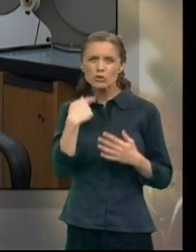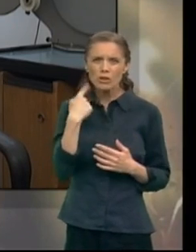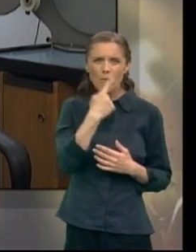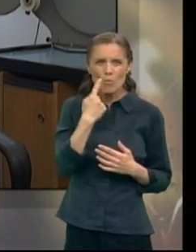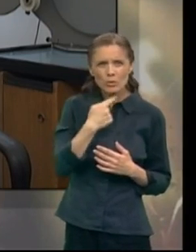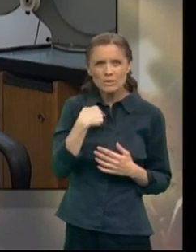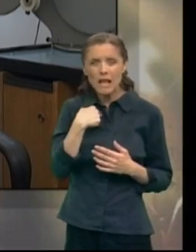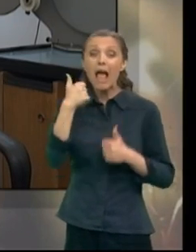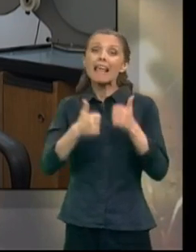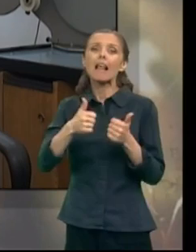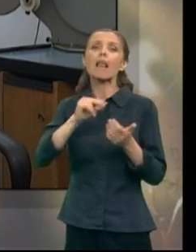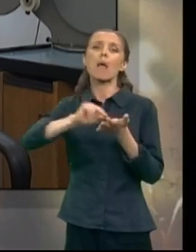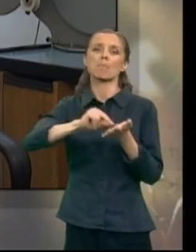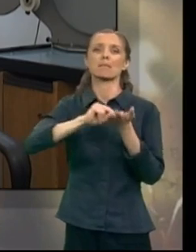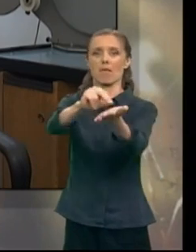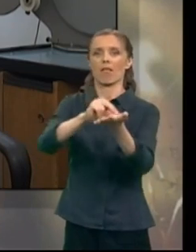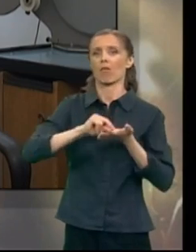putem.